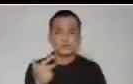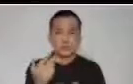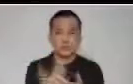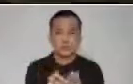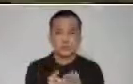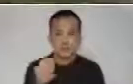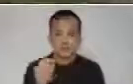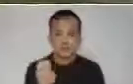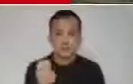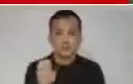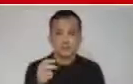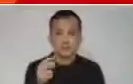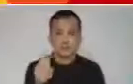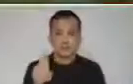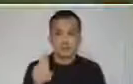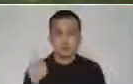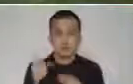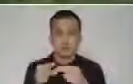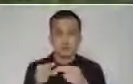Juliet.